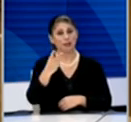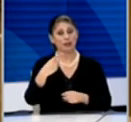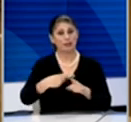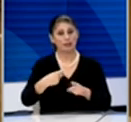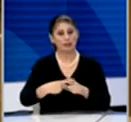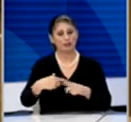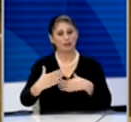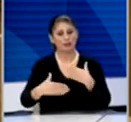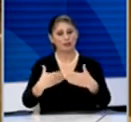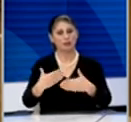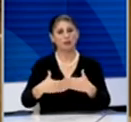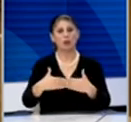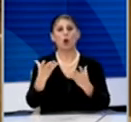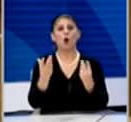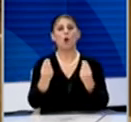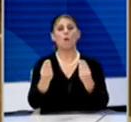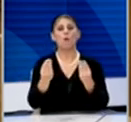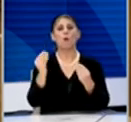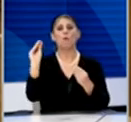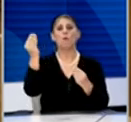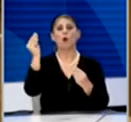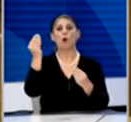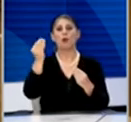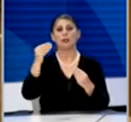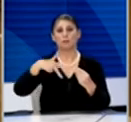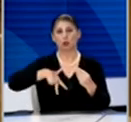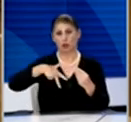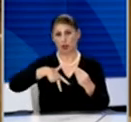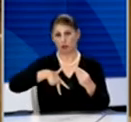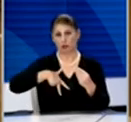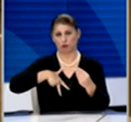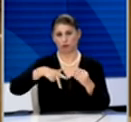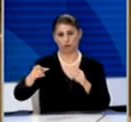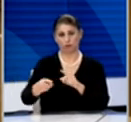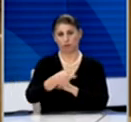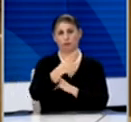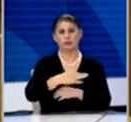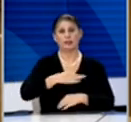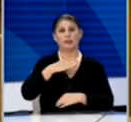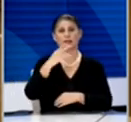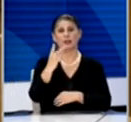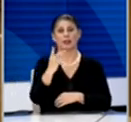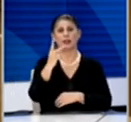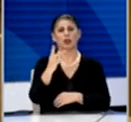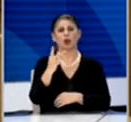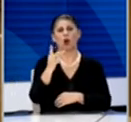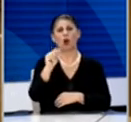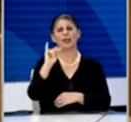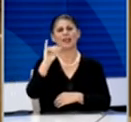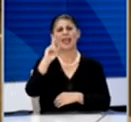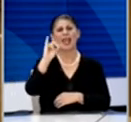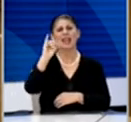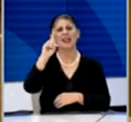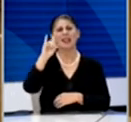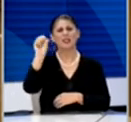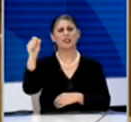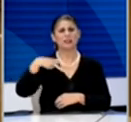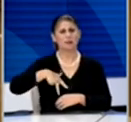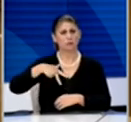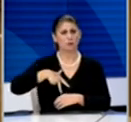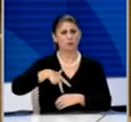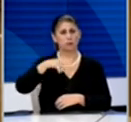σιγά-σιγά μία πολυπολιτισμική χώρα στέλνει το τον κύριο κερί στην τουρκία να συζητήσει με τον ερντογάν για το πώς θα